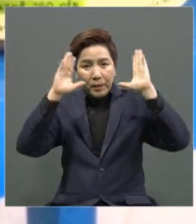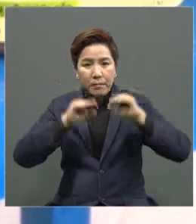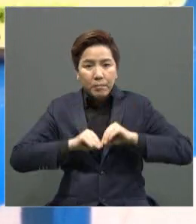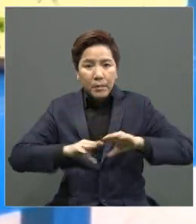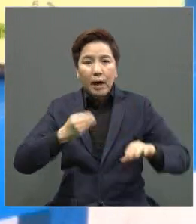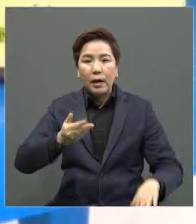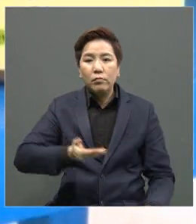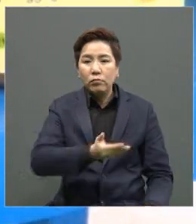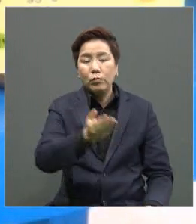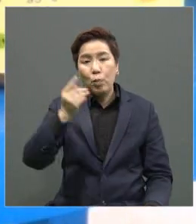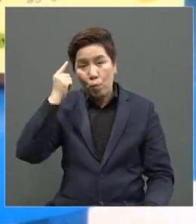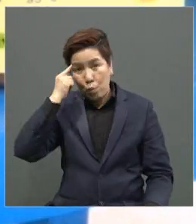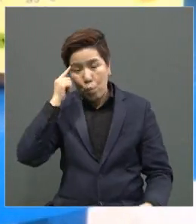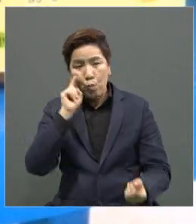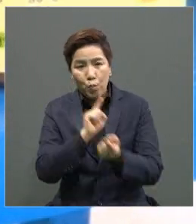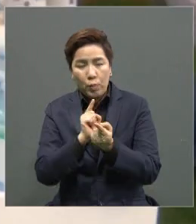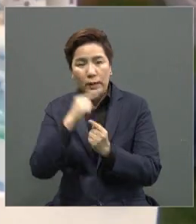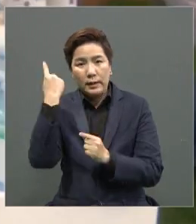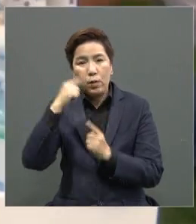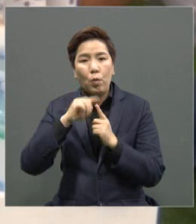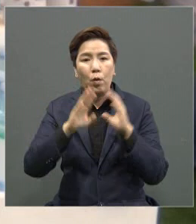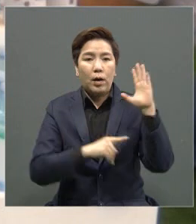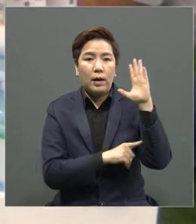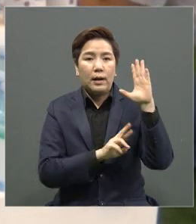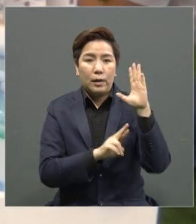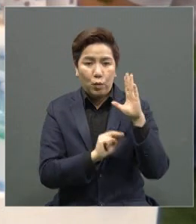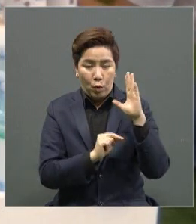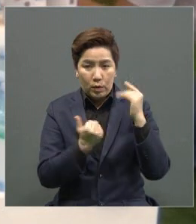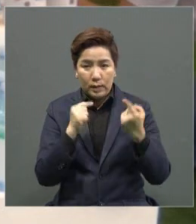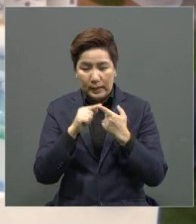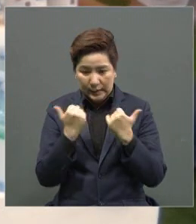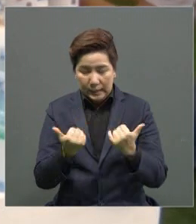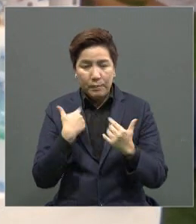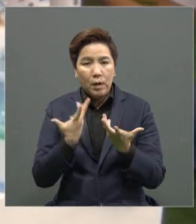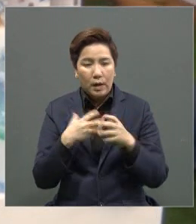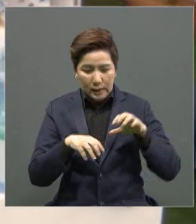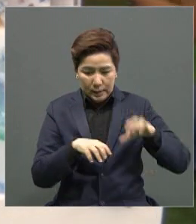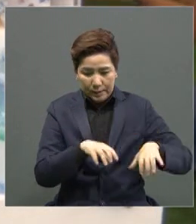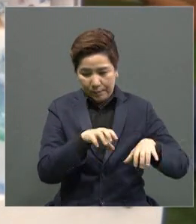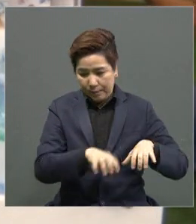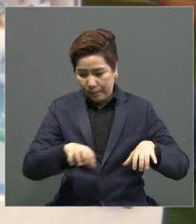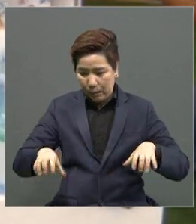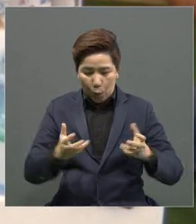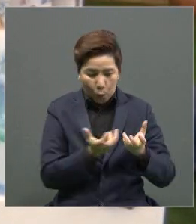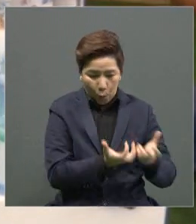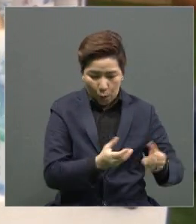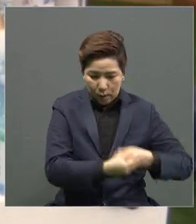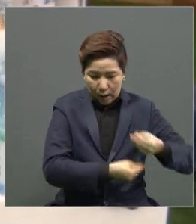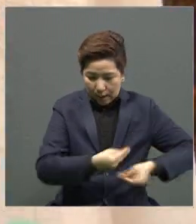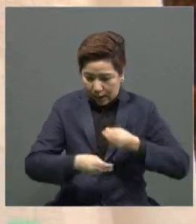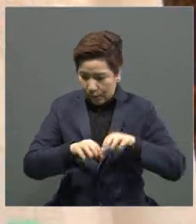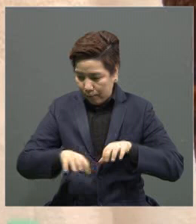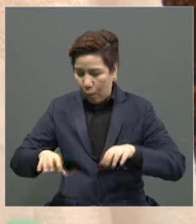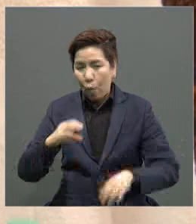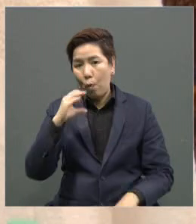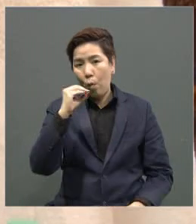จังหวัดระนองให้เป็นที่รู้จักอย่างกว้างขวางมากยิ่งขึ้นนอกจากนี้ค่ะก็ยังมีบูธจัดแสดงสินค้าและจำหน่ายสินค้าโอ